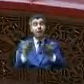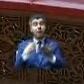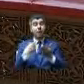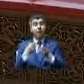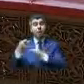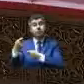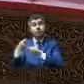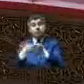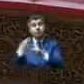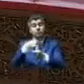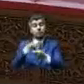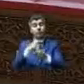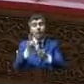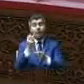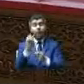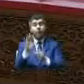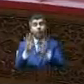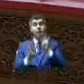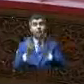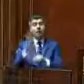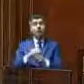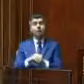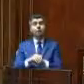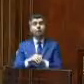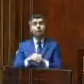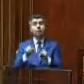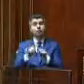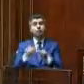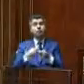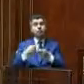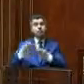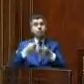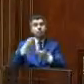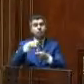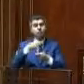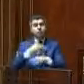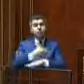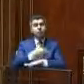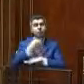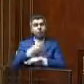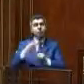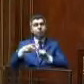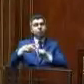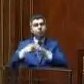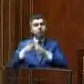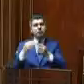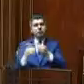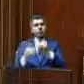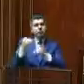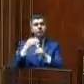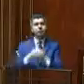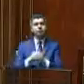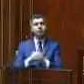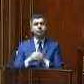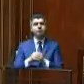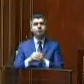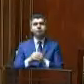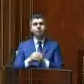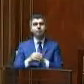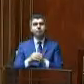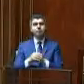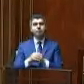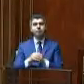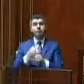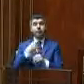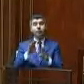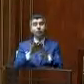بصفة خاصة منذ سنة 2014 بفضل تحسن الصادرات ولا سيما الصناعية منها. السيد الرئيس،